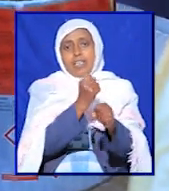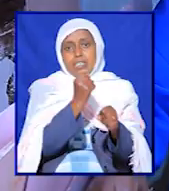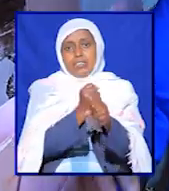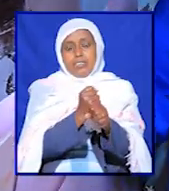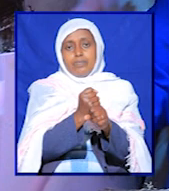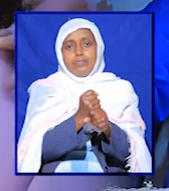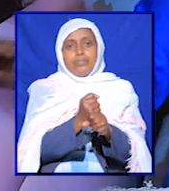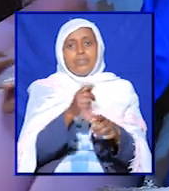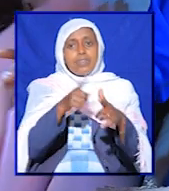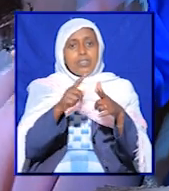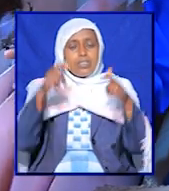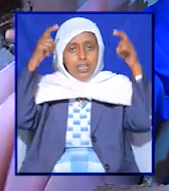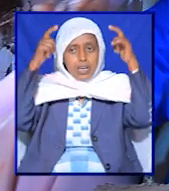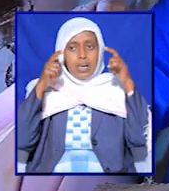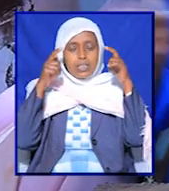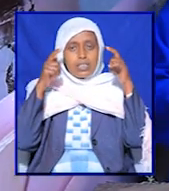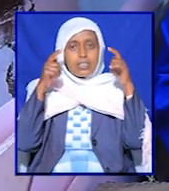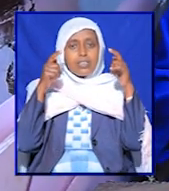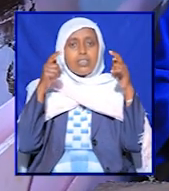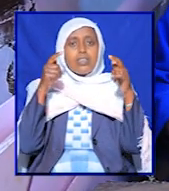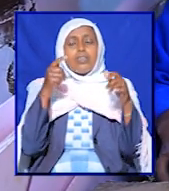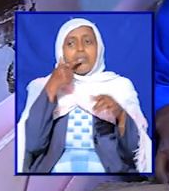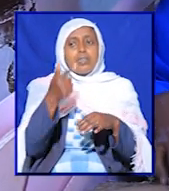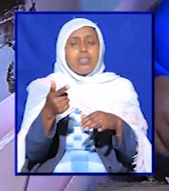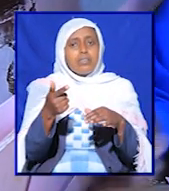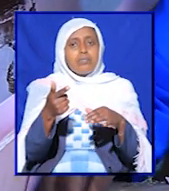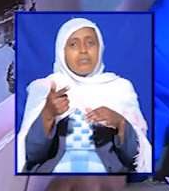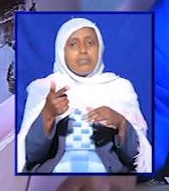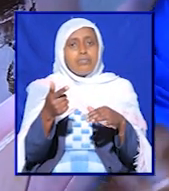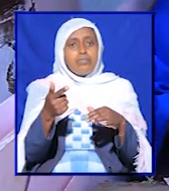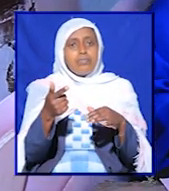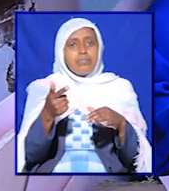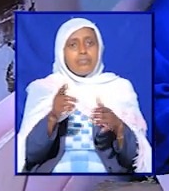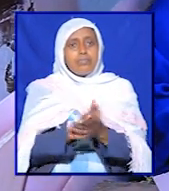ትሰራለች። ያው እንግዲህ የአክሊል መስሪያ ዳባ ካፕተን ይባላል። ያው